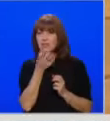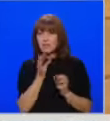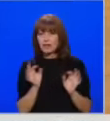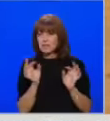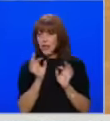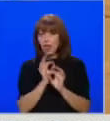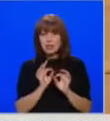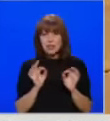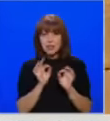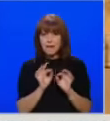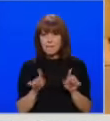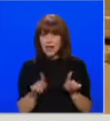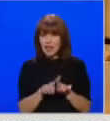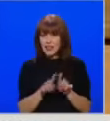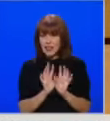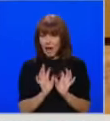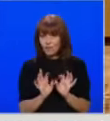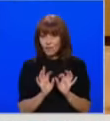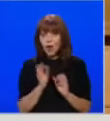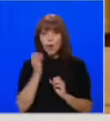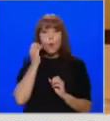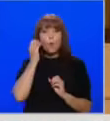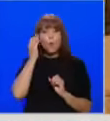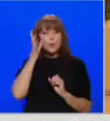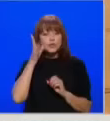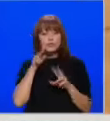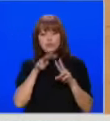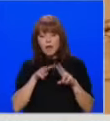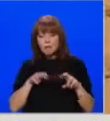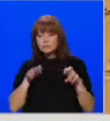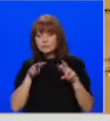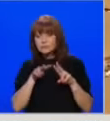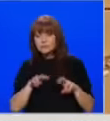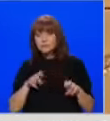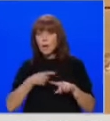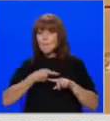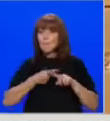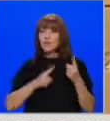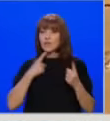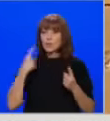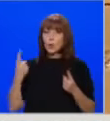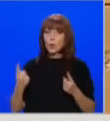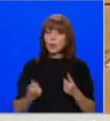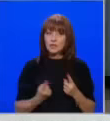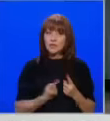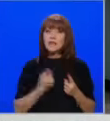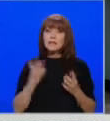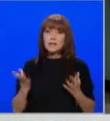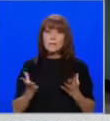нюанс разлика, но за да стигнат до там, учените са проучвали половин година. И почваме пресоването.